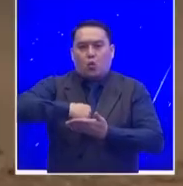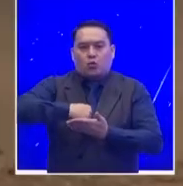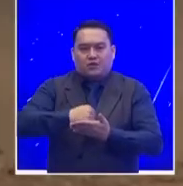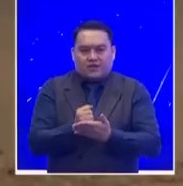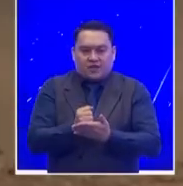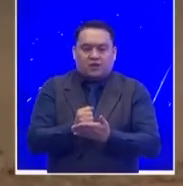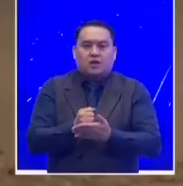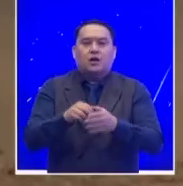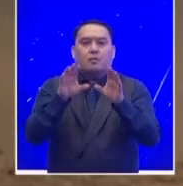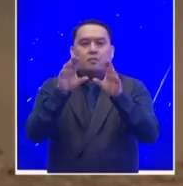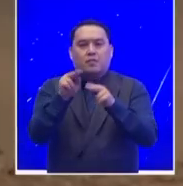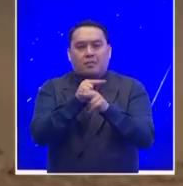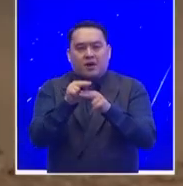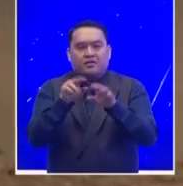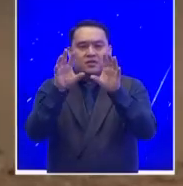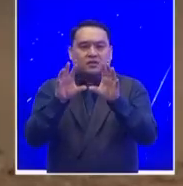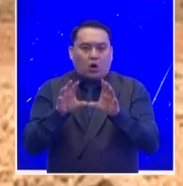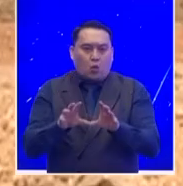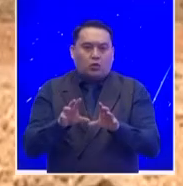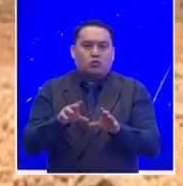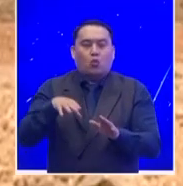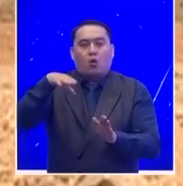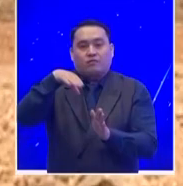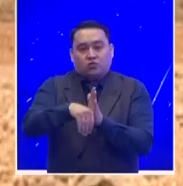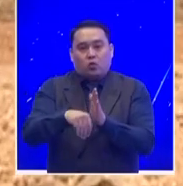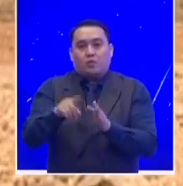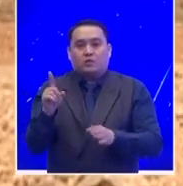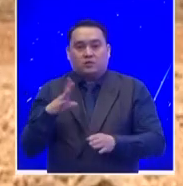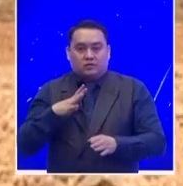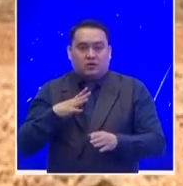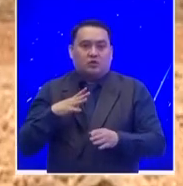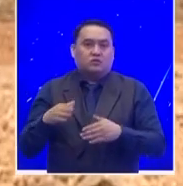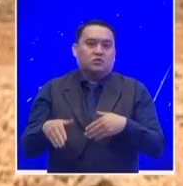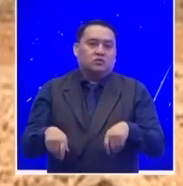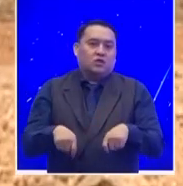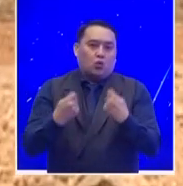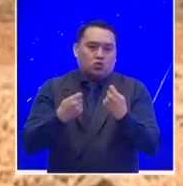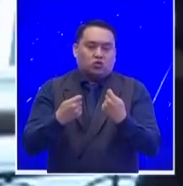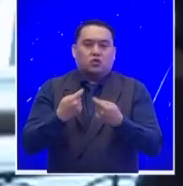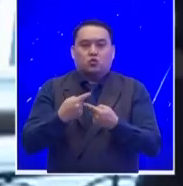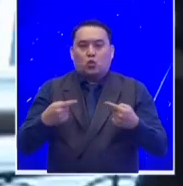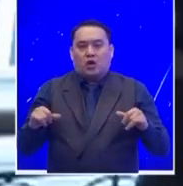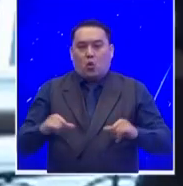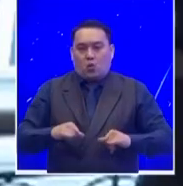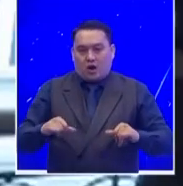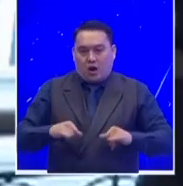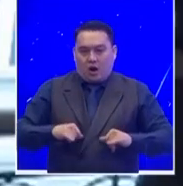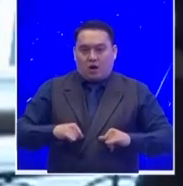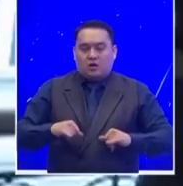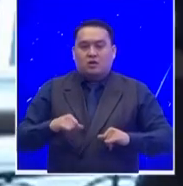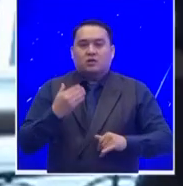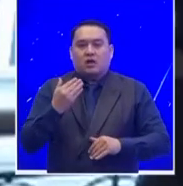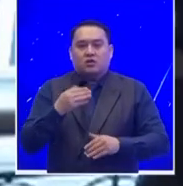страны утвердил соответствующие поправки. Тем, кто залезет на объекты культурного наследия или совершит иные хулиганские действия в отношении